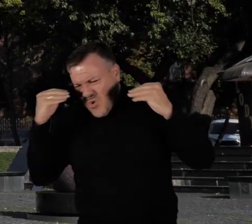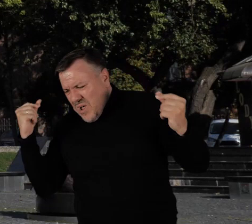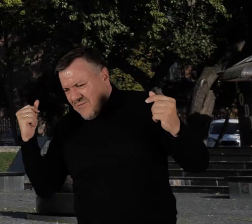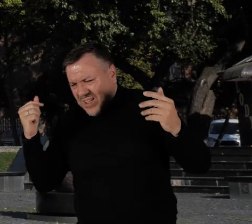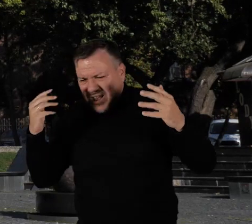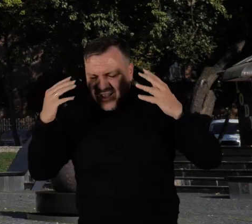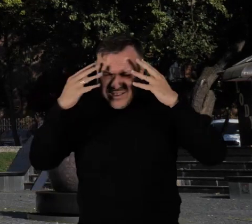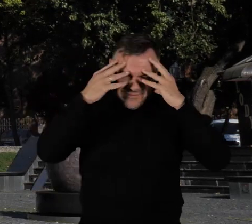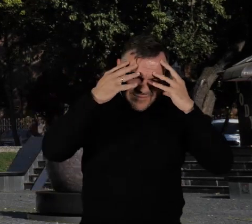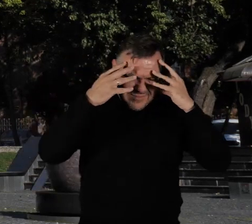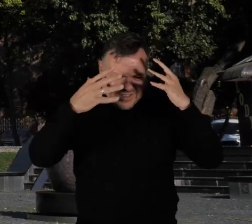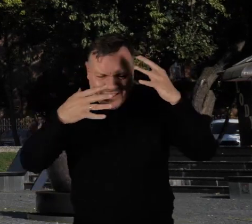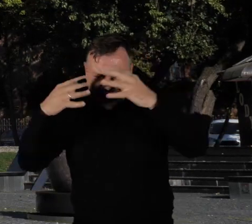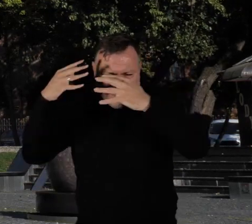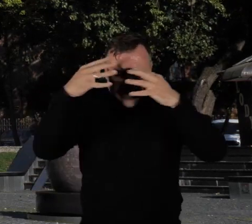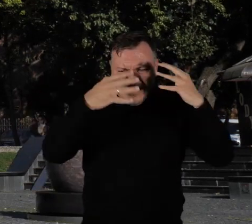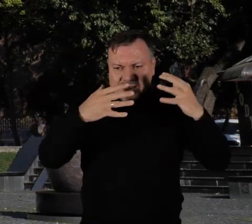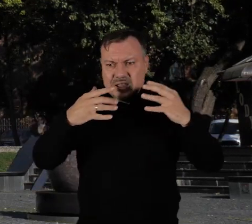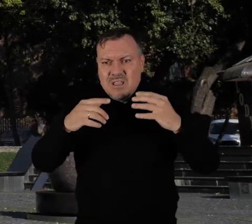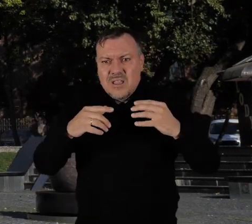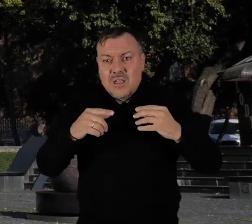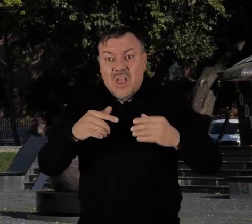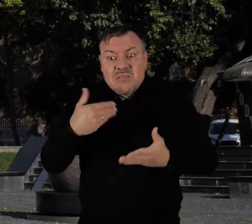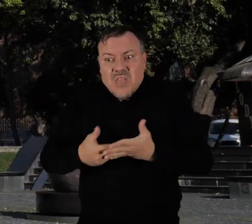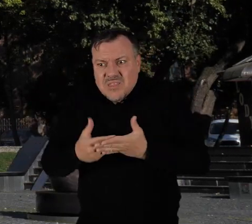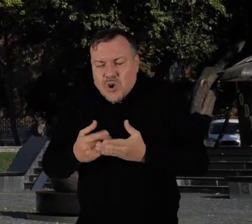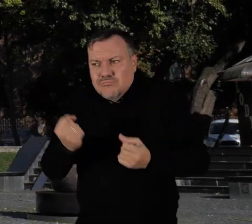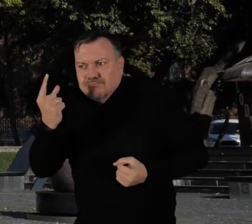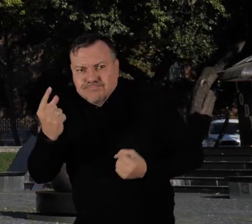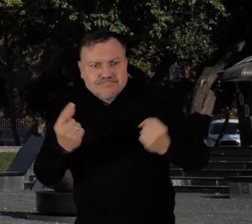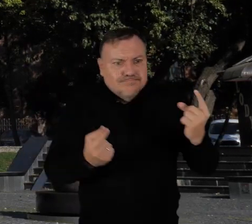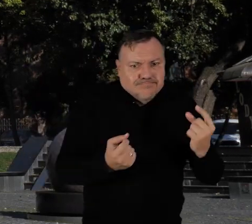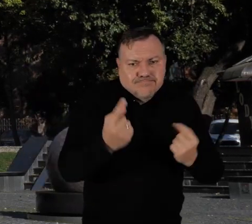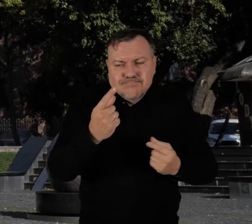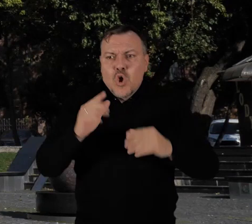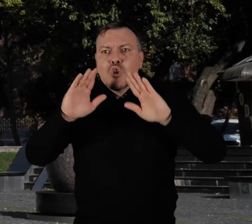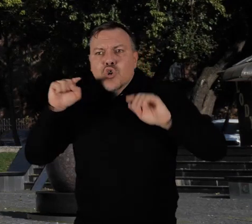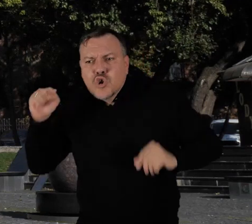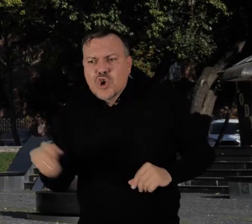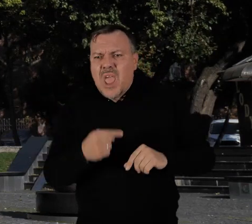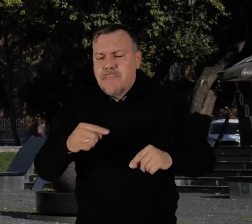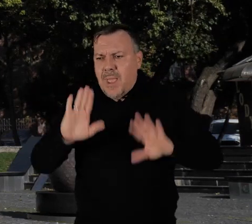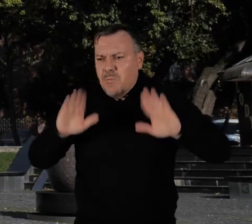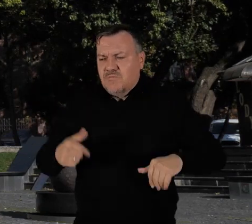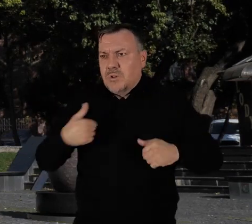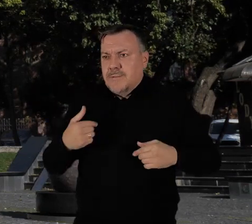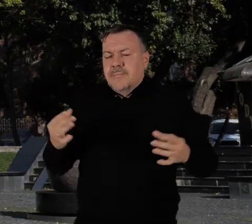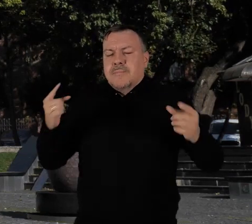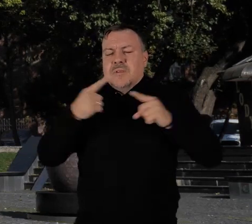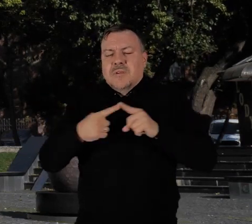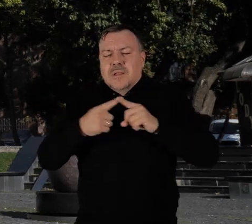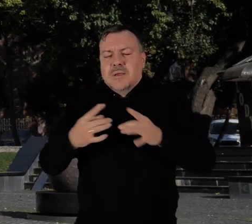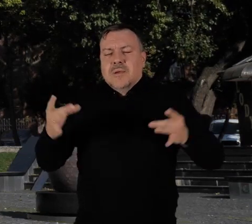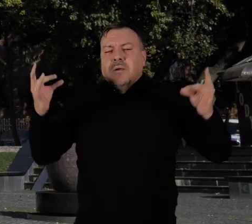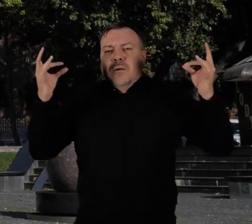kąt widzenia, zamyka szersze horyzonty. Dlatego od czasu do czasu trzeba pozwolić sobie na chwilę